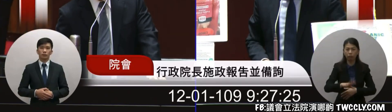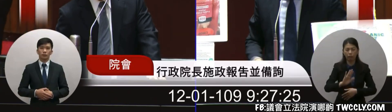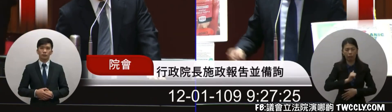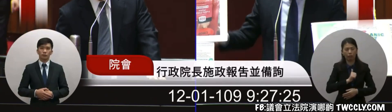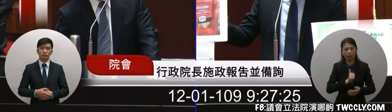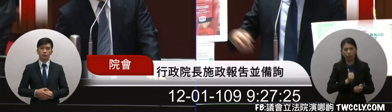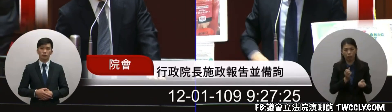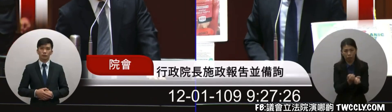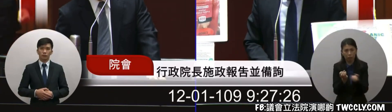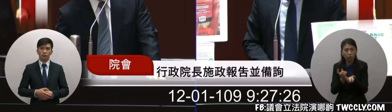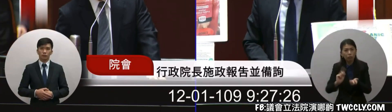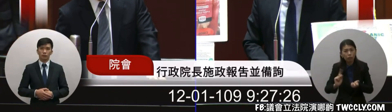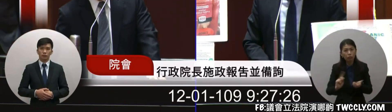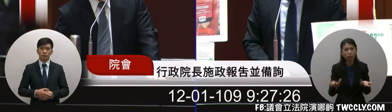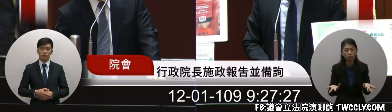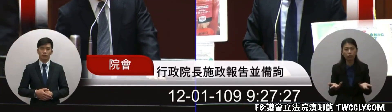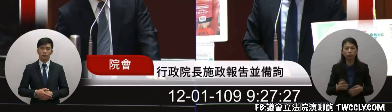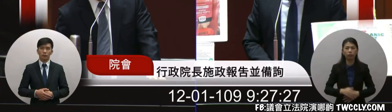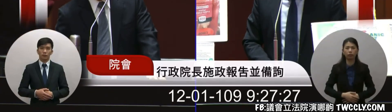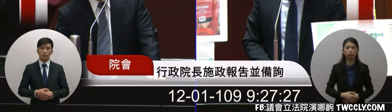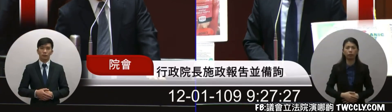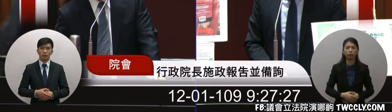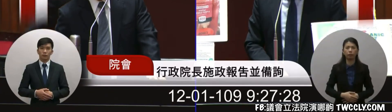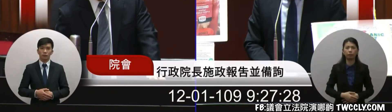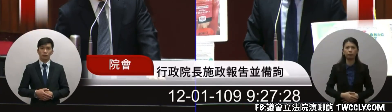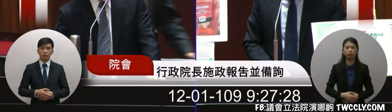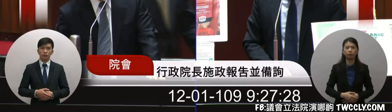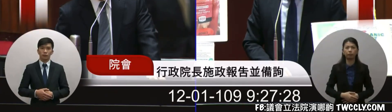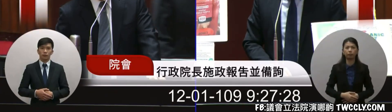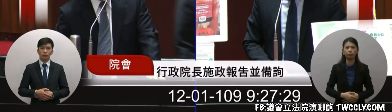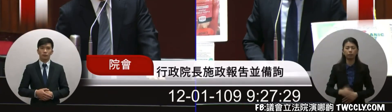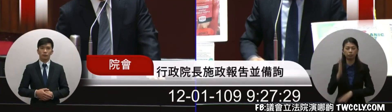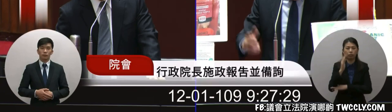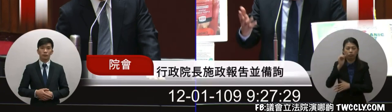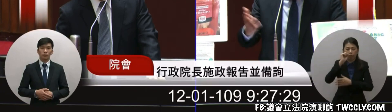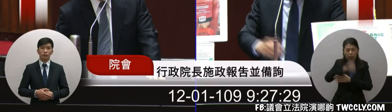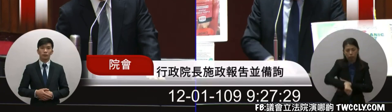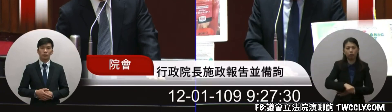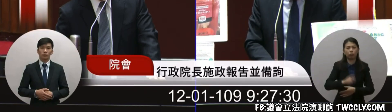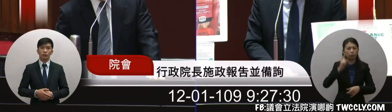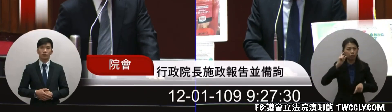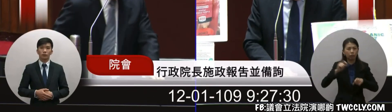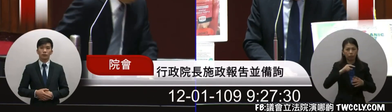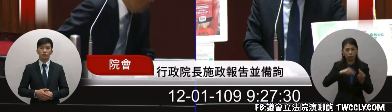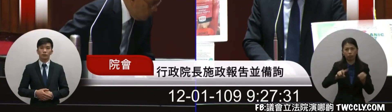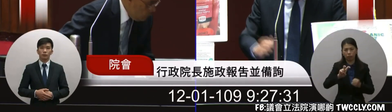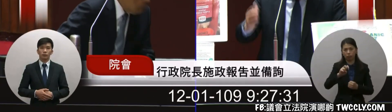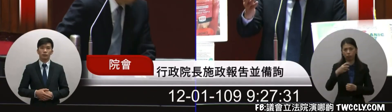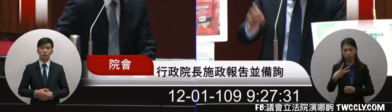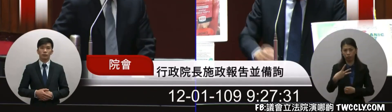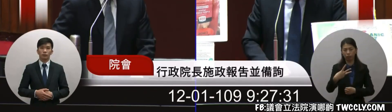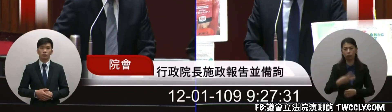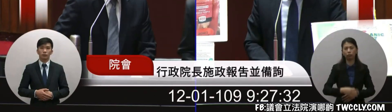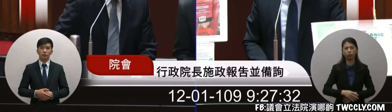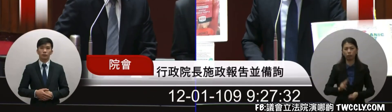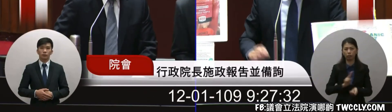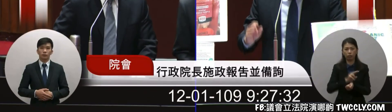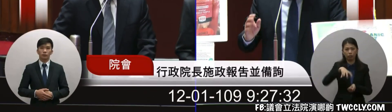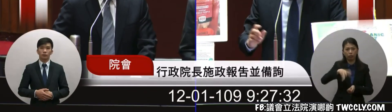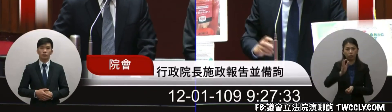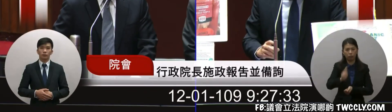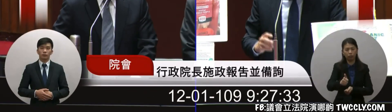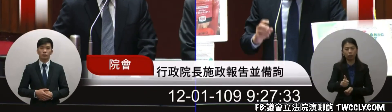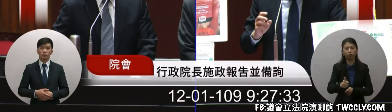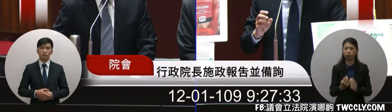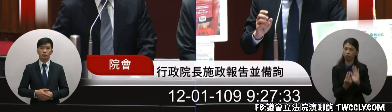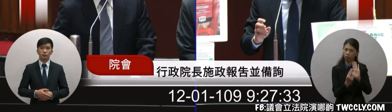问题是什么就是说当然我们已经说先核准23件，当时当然我们的部长林部长这边也